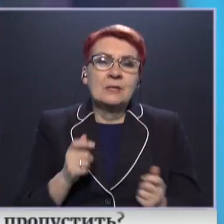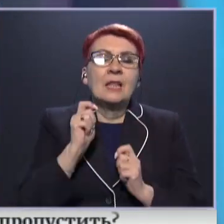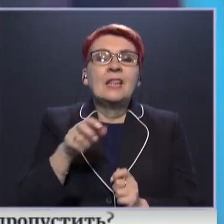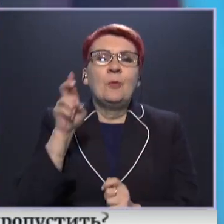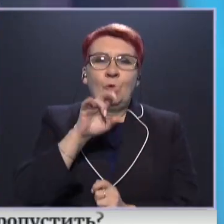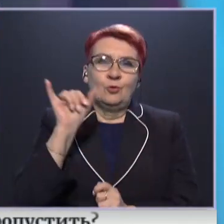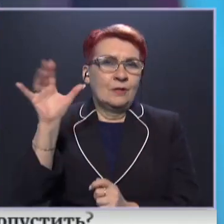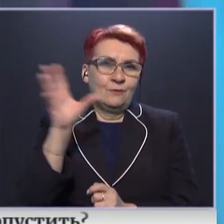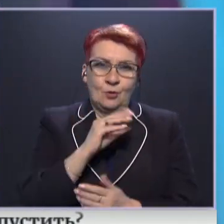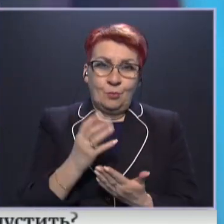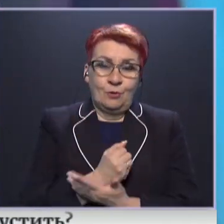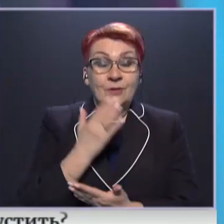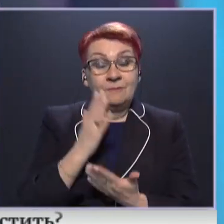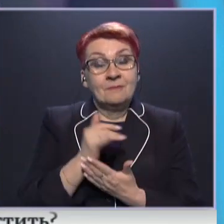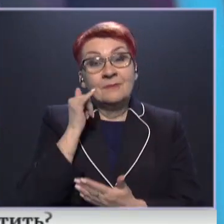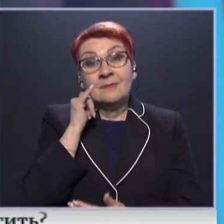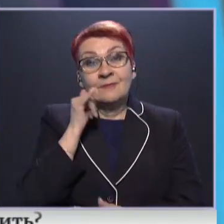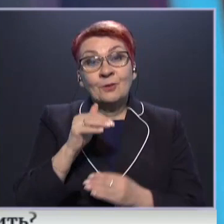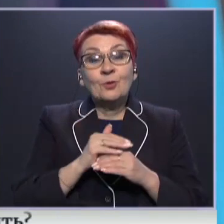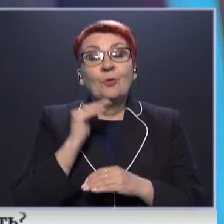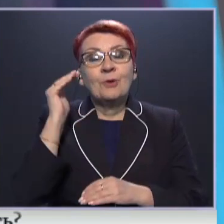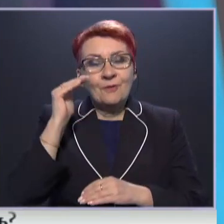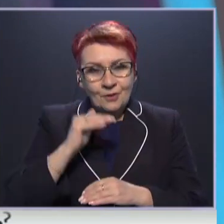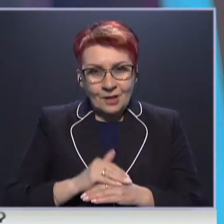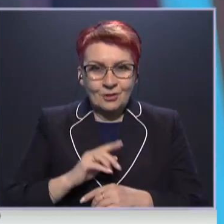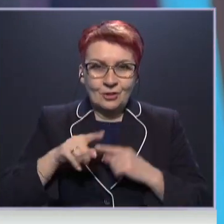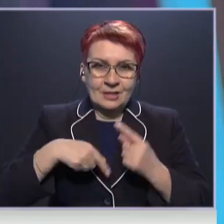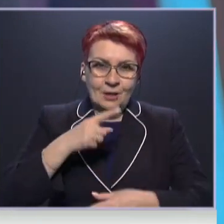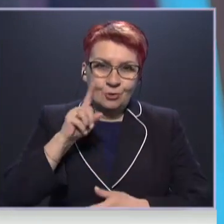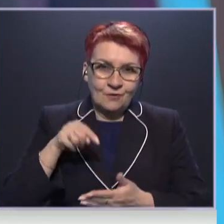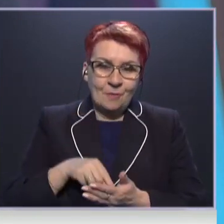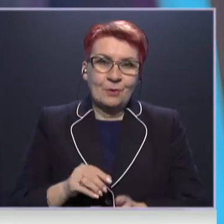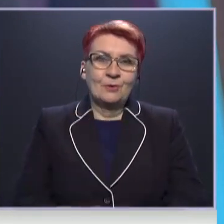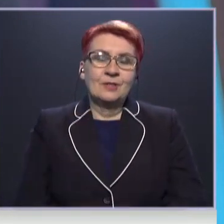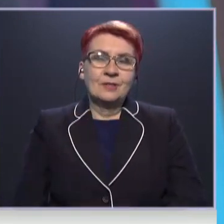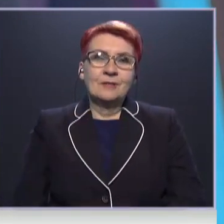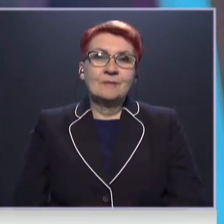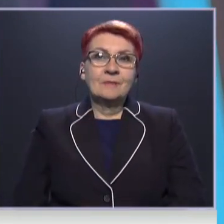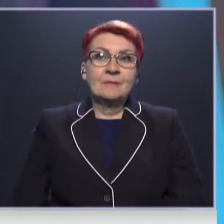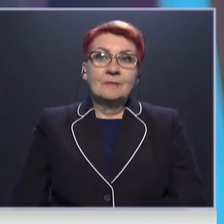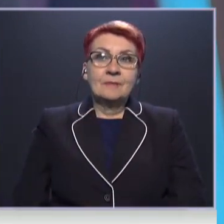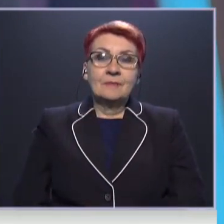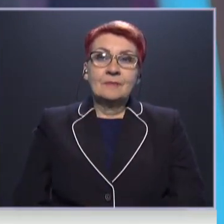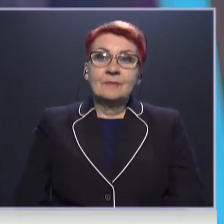все получилось. У нас, кстати, есть телефонный звонок. Добрый вечер. Добрый вечер, да.